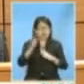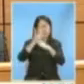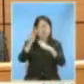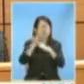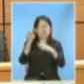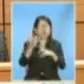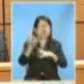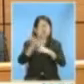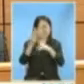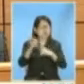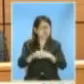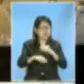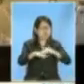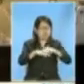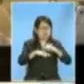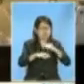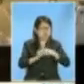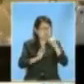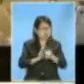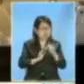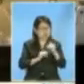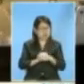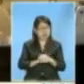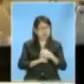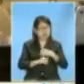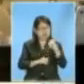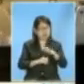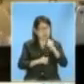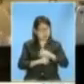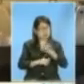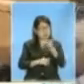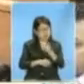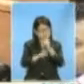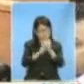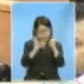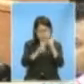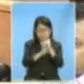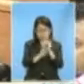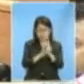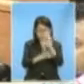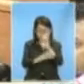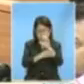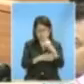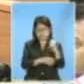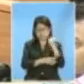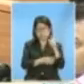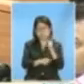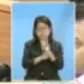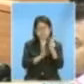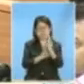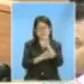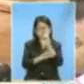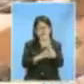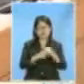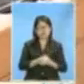ให้ผมพูดให้จบก่อนได้ไหมครับท่านประธานครับ ผมให้ท่านเข้าประเด็นที่ท่านสงวนฮะตามข้อบังคับตามข้อบังคับ